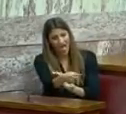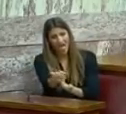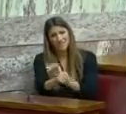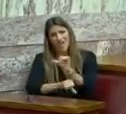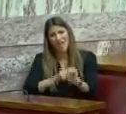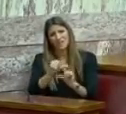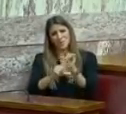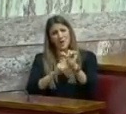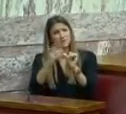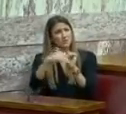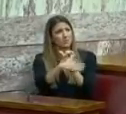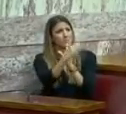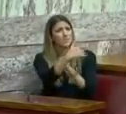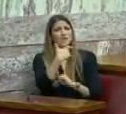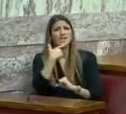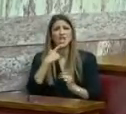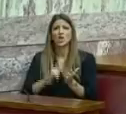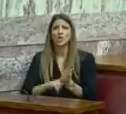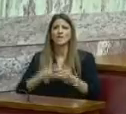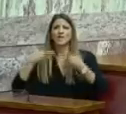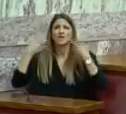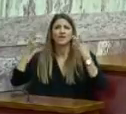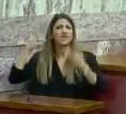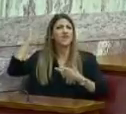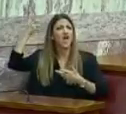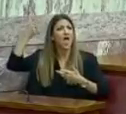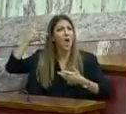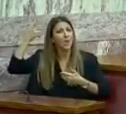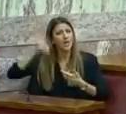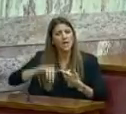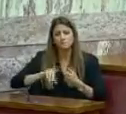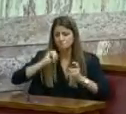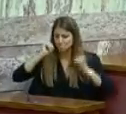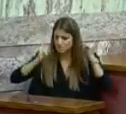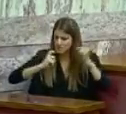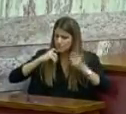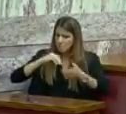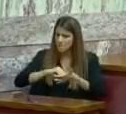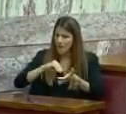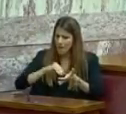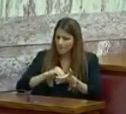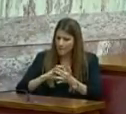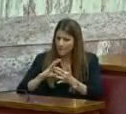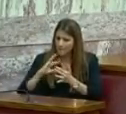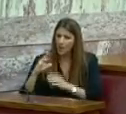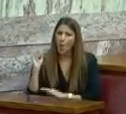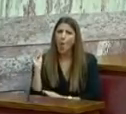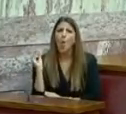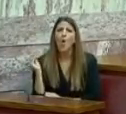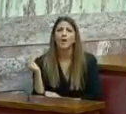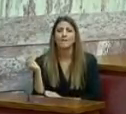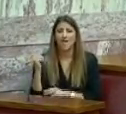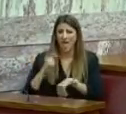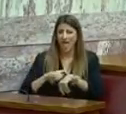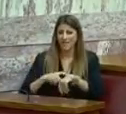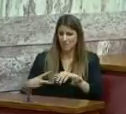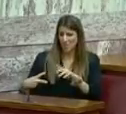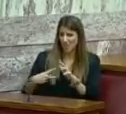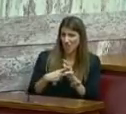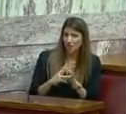μεσολάβησε νομική θεωρία, μεσολάβησε προβληματισμός, ορίμανσε πλέον το